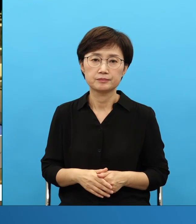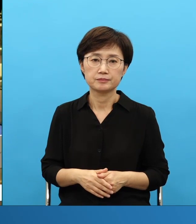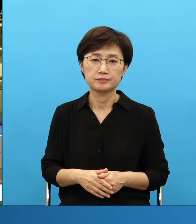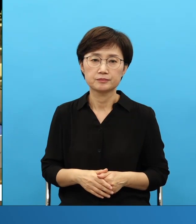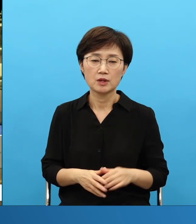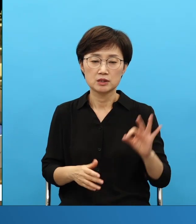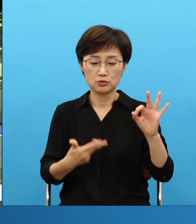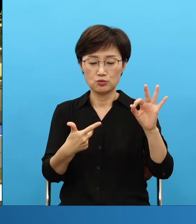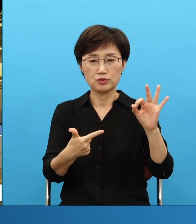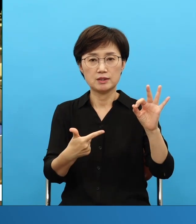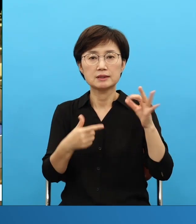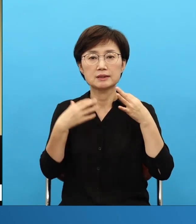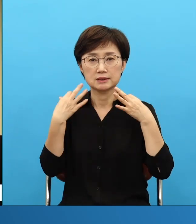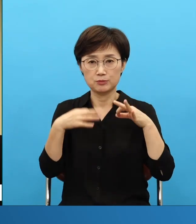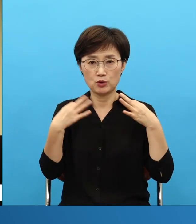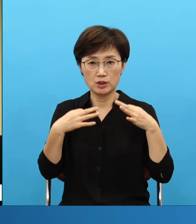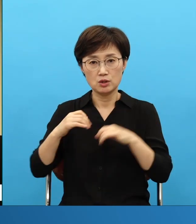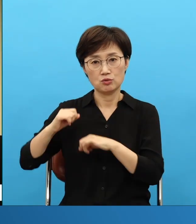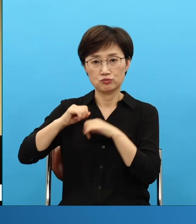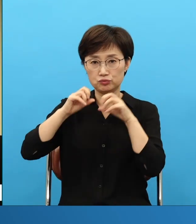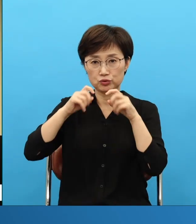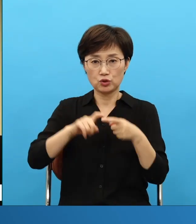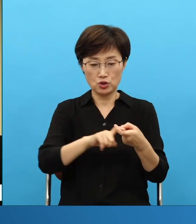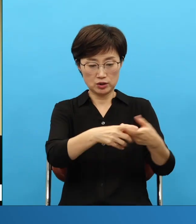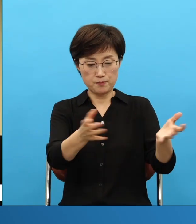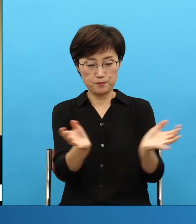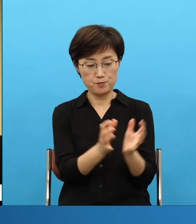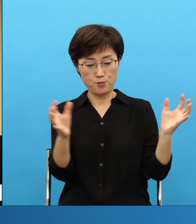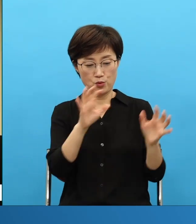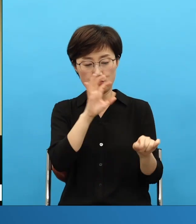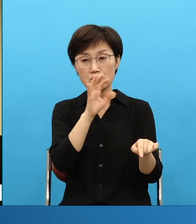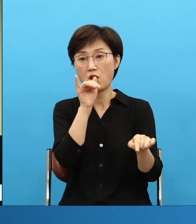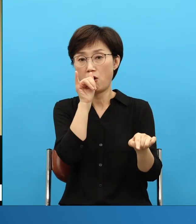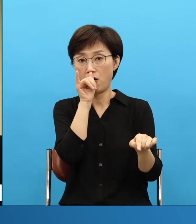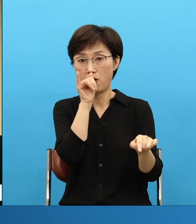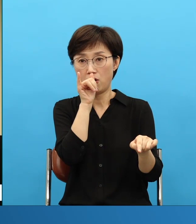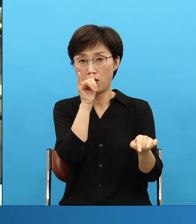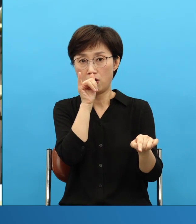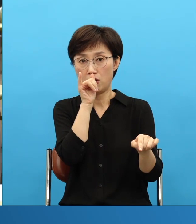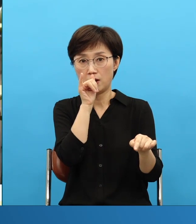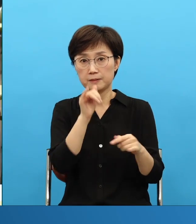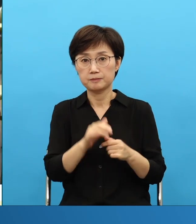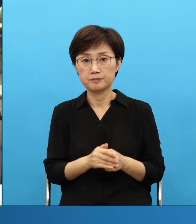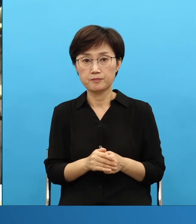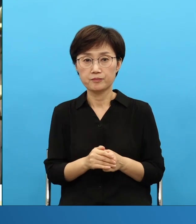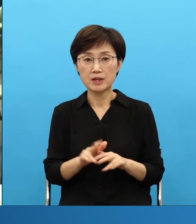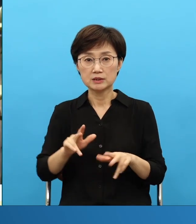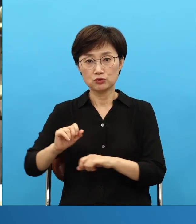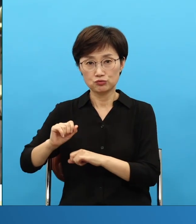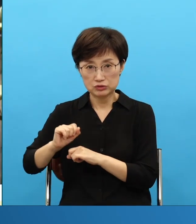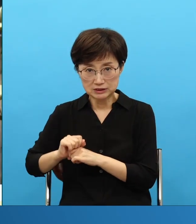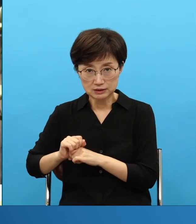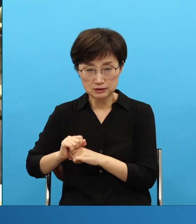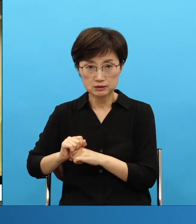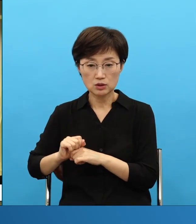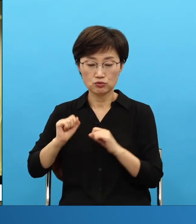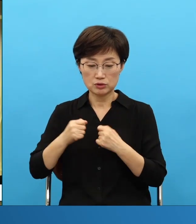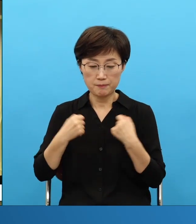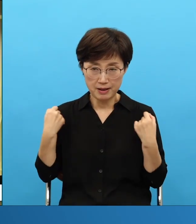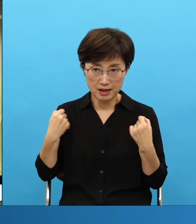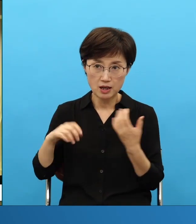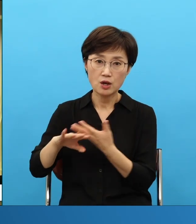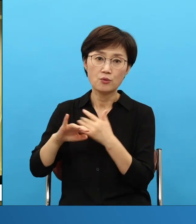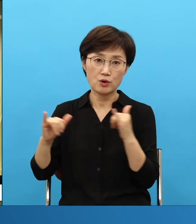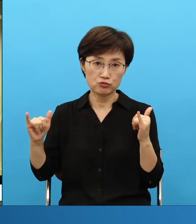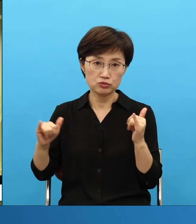전날인 6일 금요일엔 군선교 연합회 자체 훈련이 진행됩니다. 현역 및 예비역, 외국군,